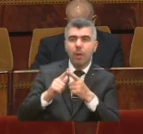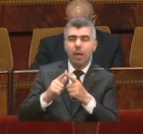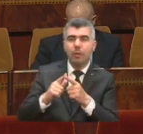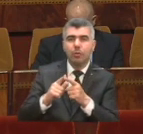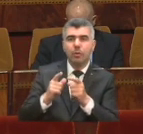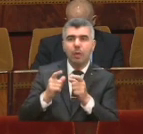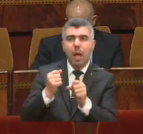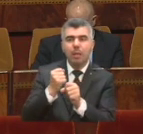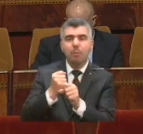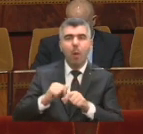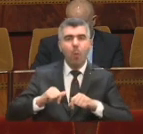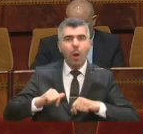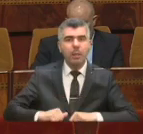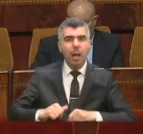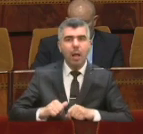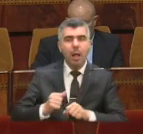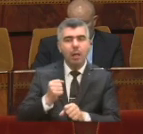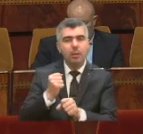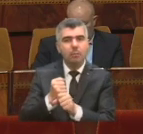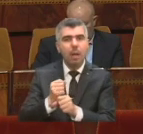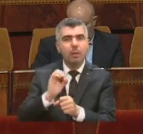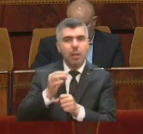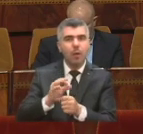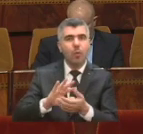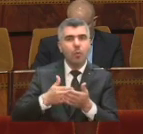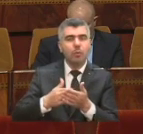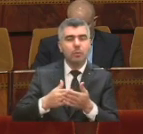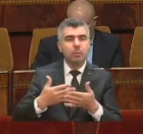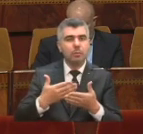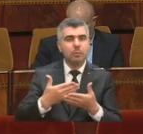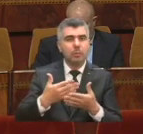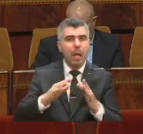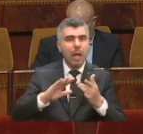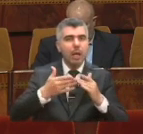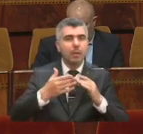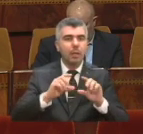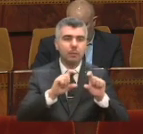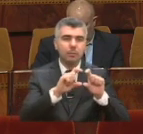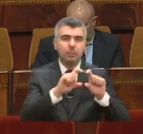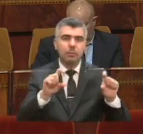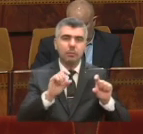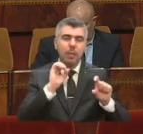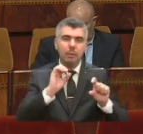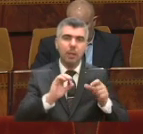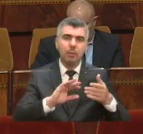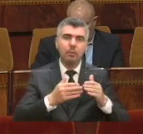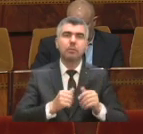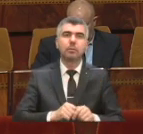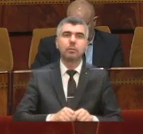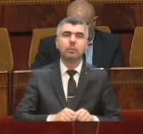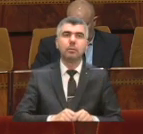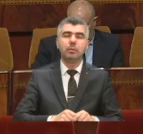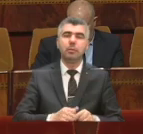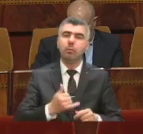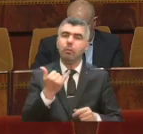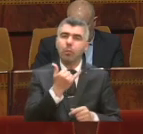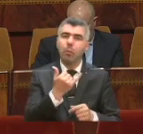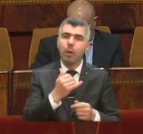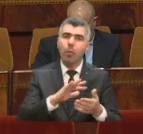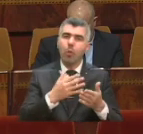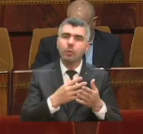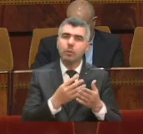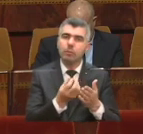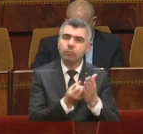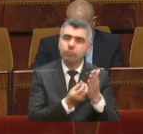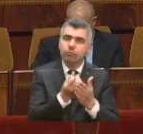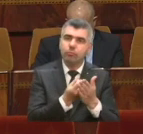وخصنا واحد المحطة واحد البلاتفورم اللي هي انفورماتيك اللي تقدر تكون فيها جميع